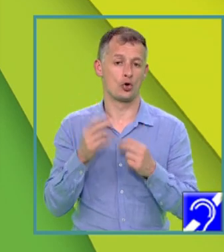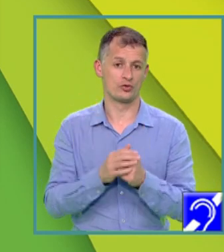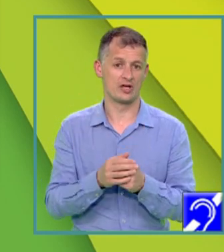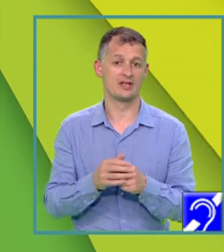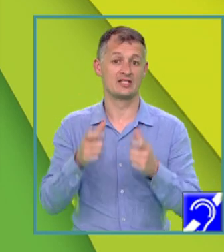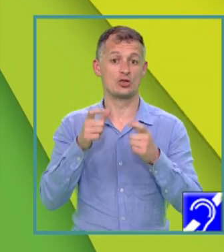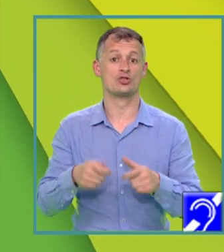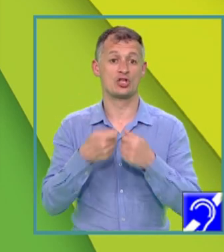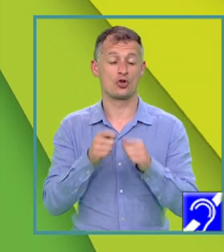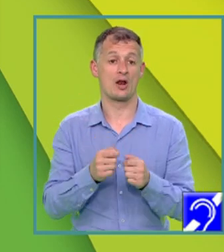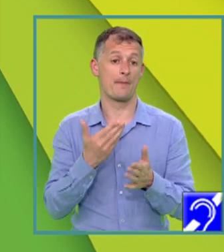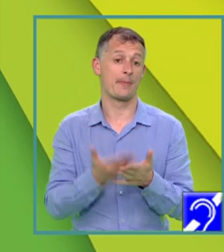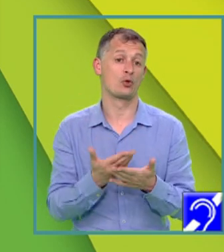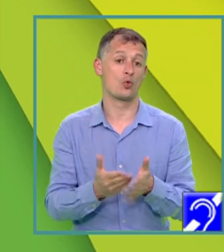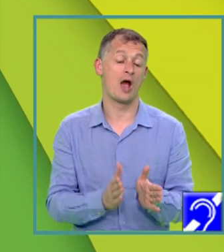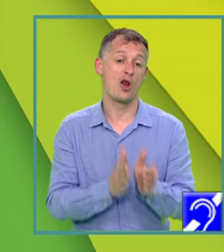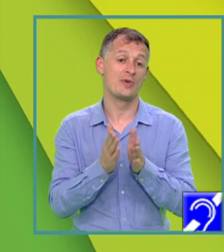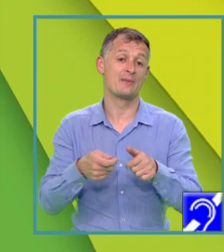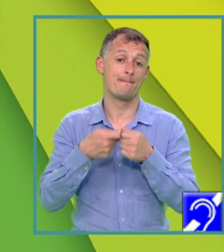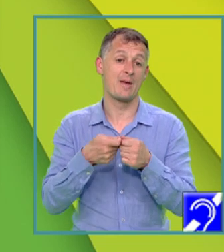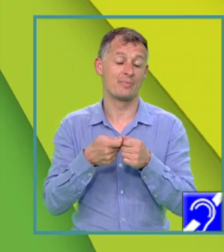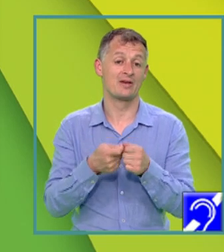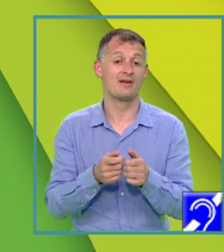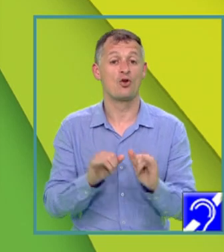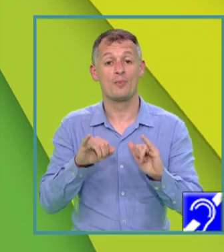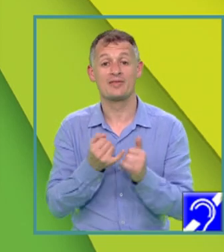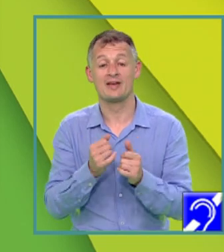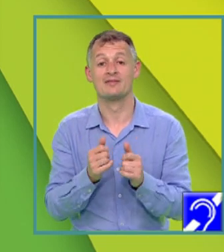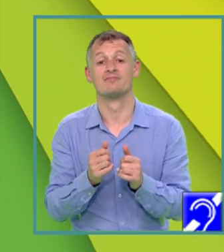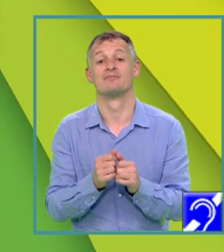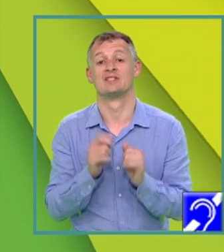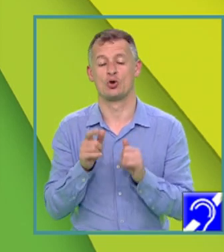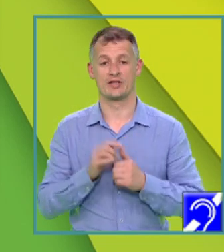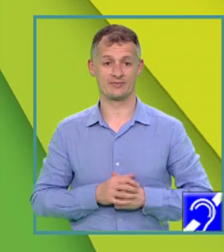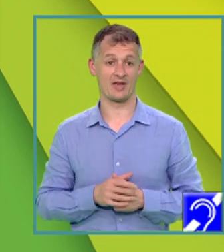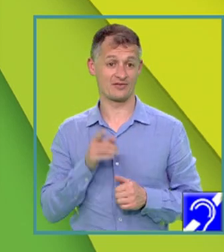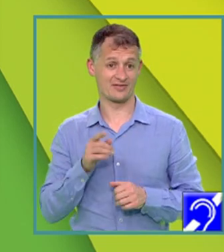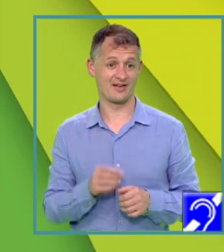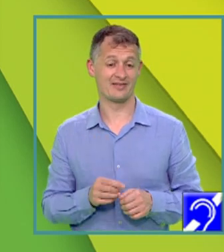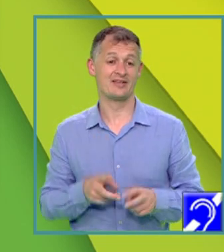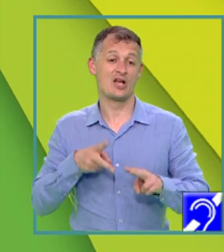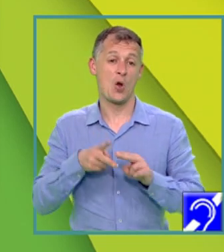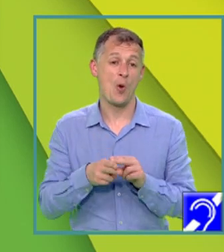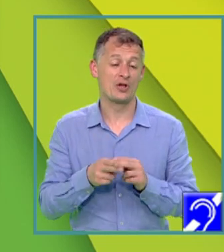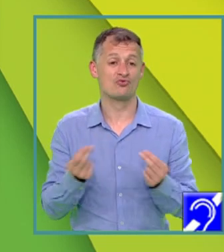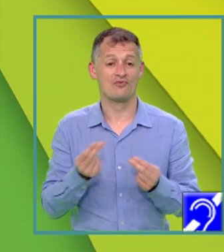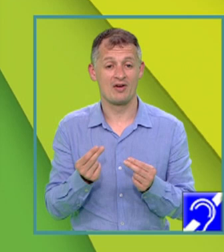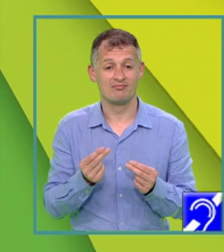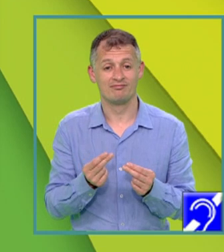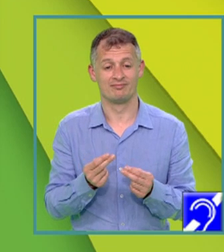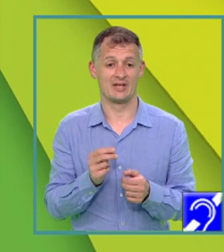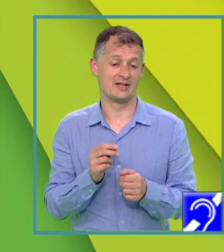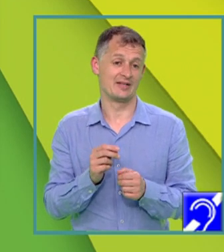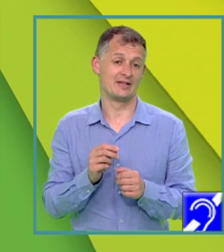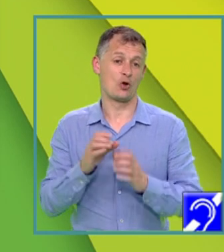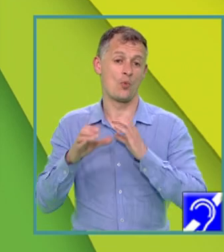dar pentru anumiți membri în anumite situații. Aceste situații restricționează într-o oarecare măsură comunicarea